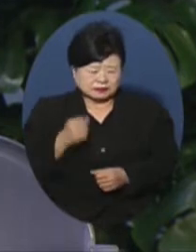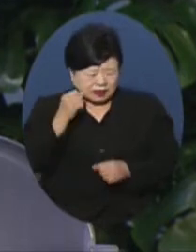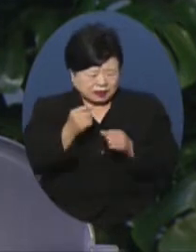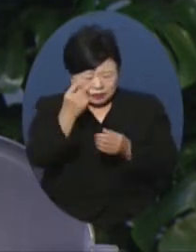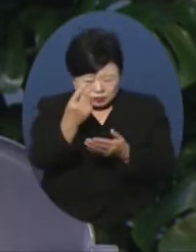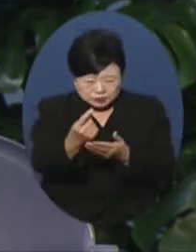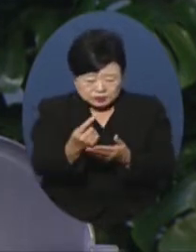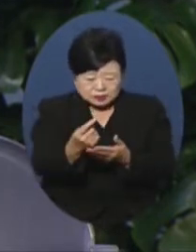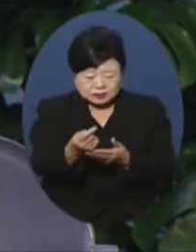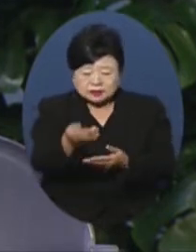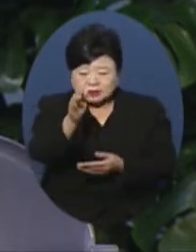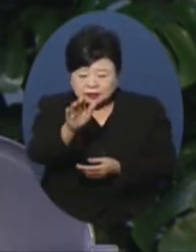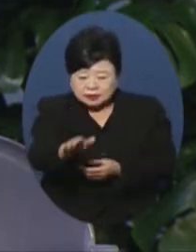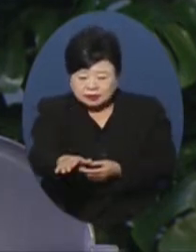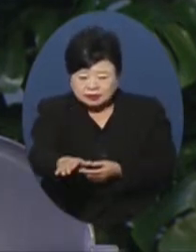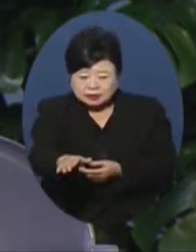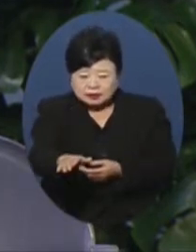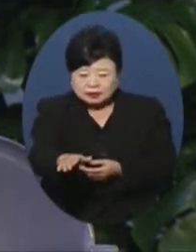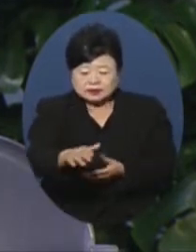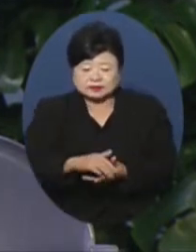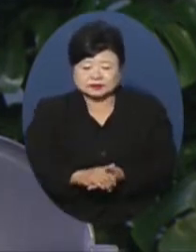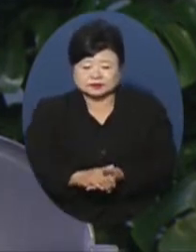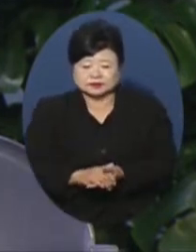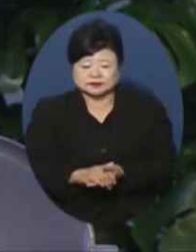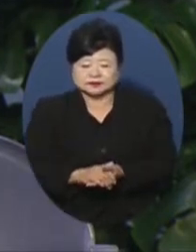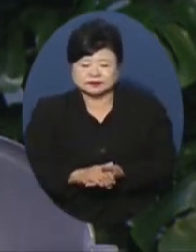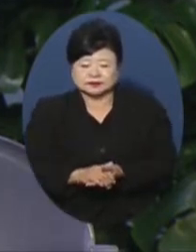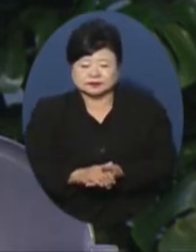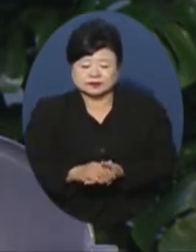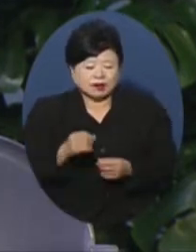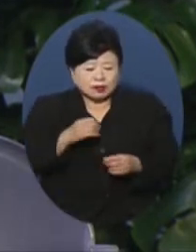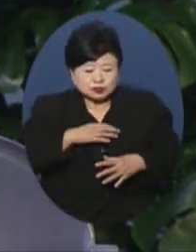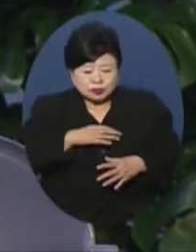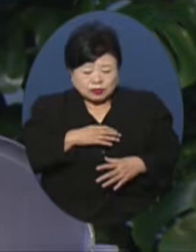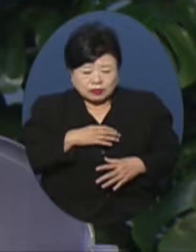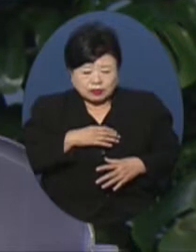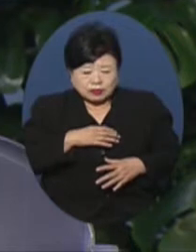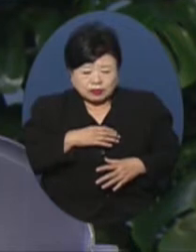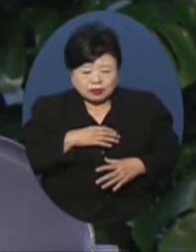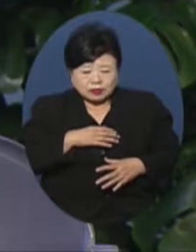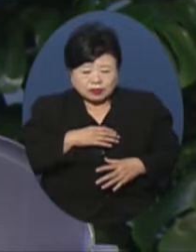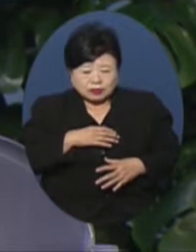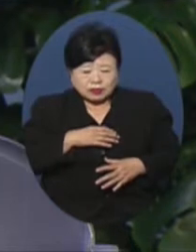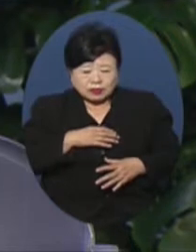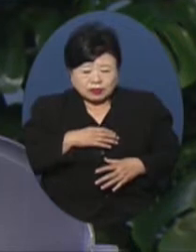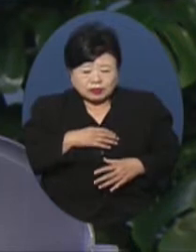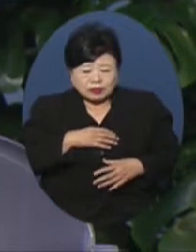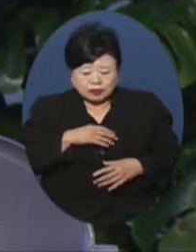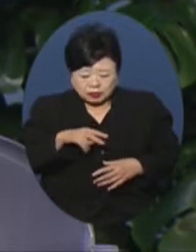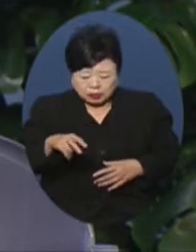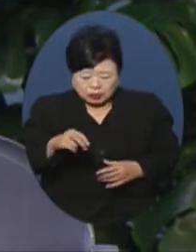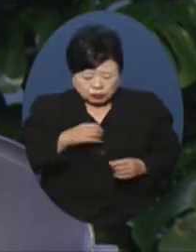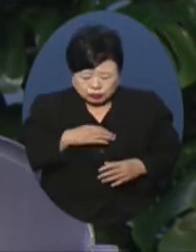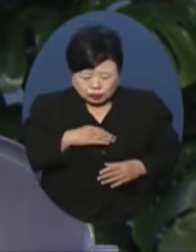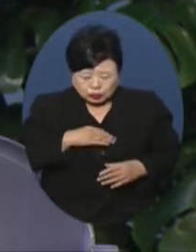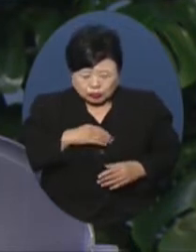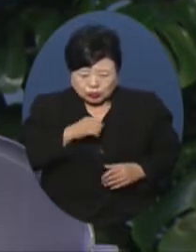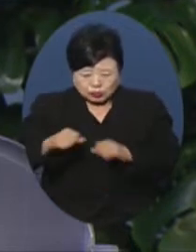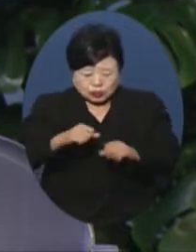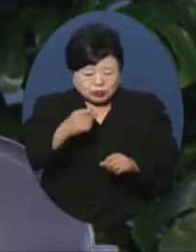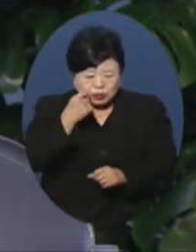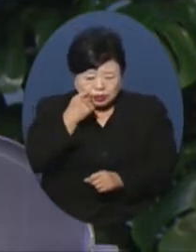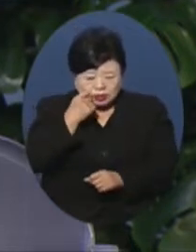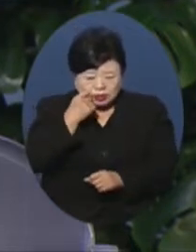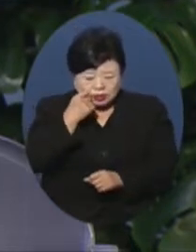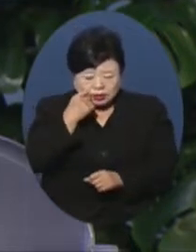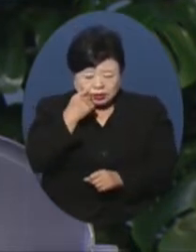뛰어내립니다. 그런데 발밑을 내려다보면 두려워서 발이 얼어붙어 꼼짝할 수 없습니다.